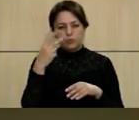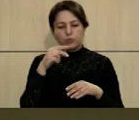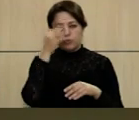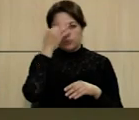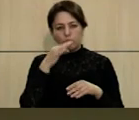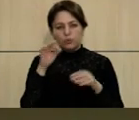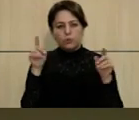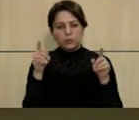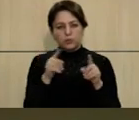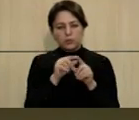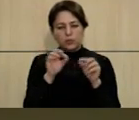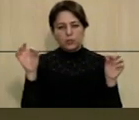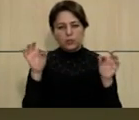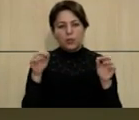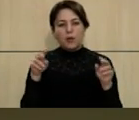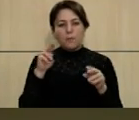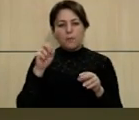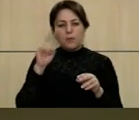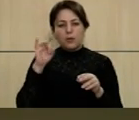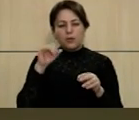chiziqlarining paralelligi berilgan.